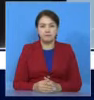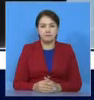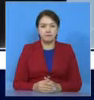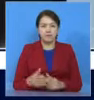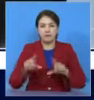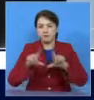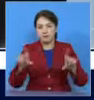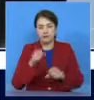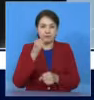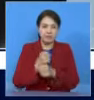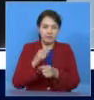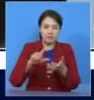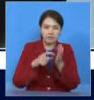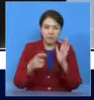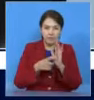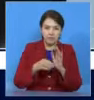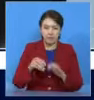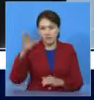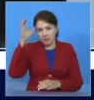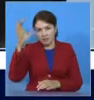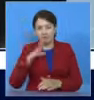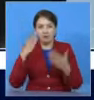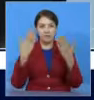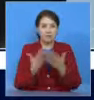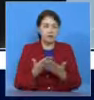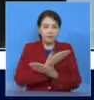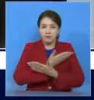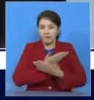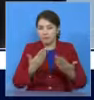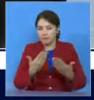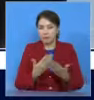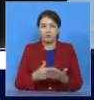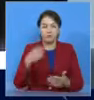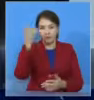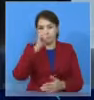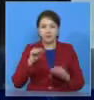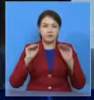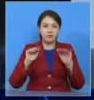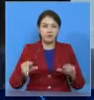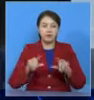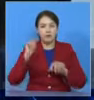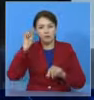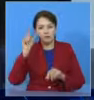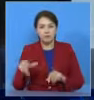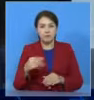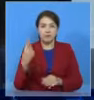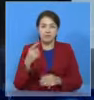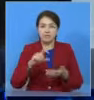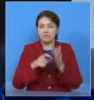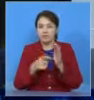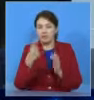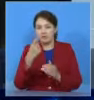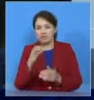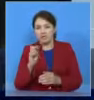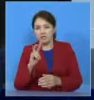Обычно в школах действует кабинетная система образования, но теперь этого не будет. В этом году школьники будут учиться по принципу «один кабинет, один